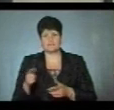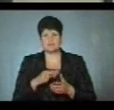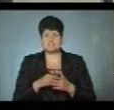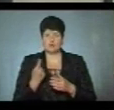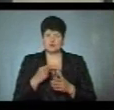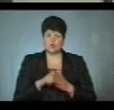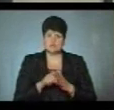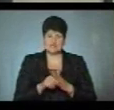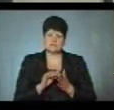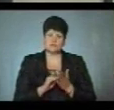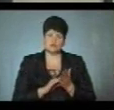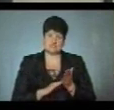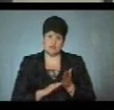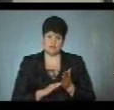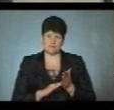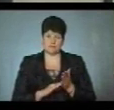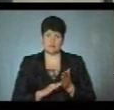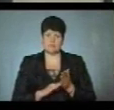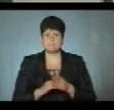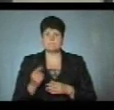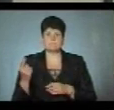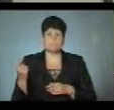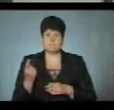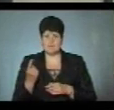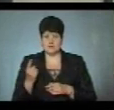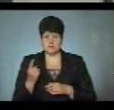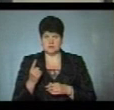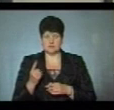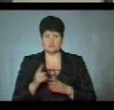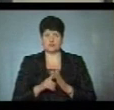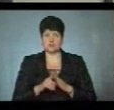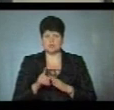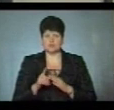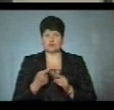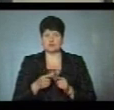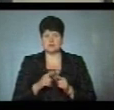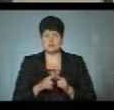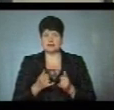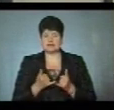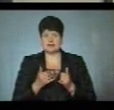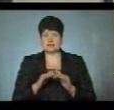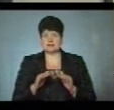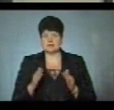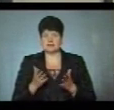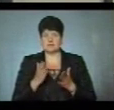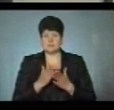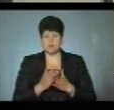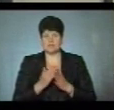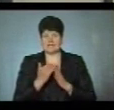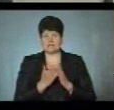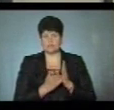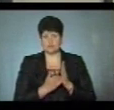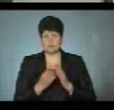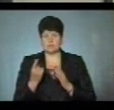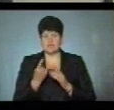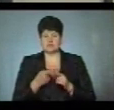обласного значення, і пишуть заяву. Звичайно, перша, є ж, спочатку перевага надається дітям, які мають категорійність. Перша